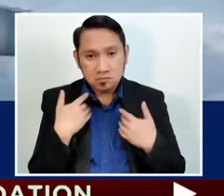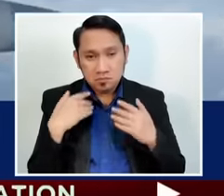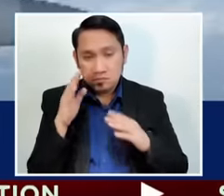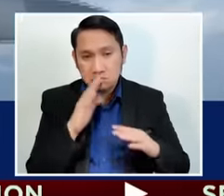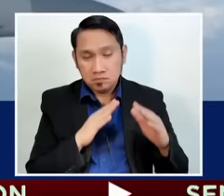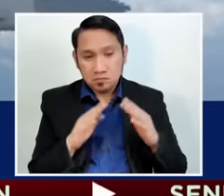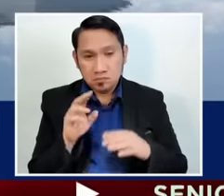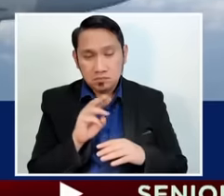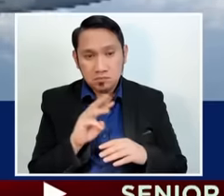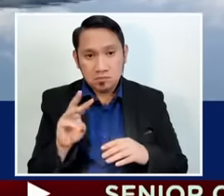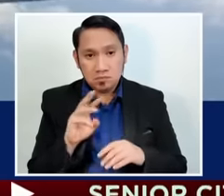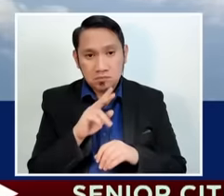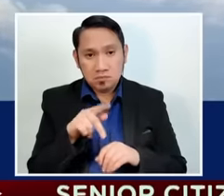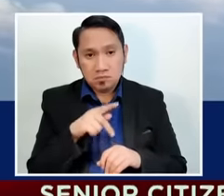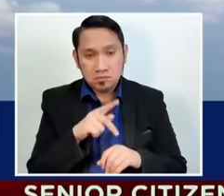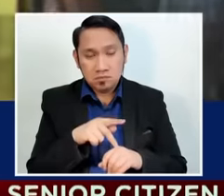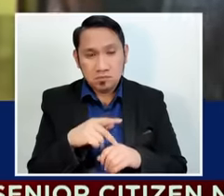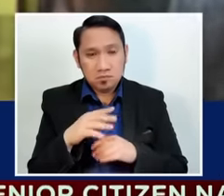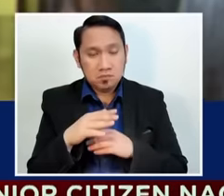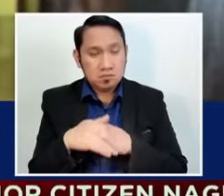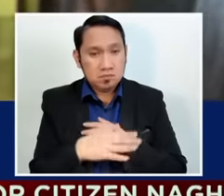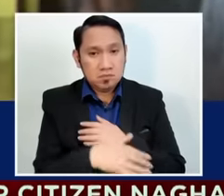Sea. China should know that